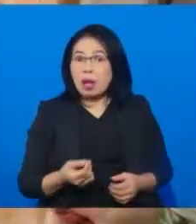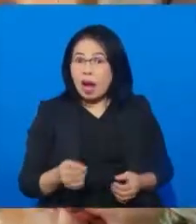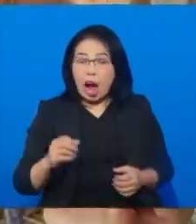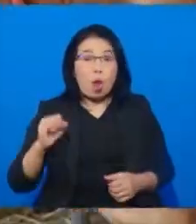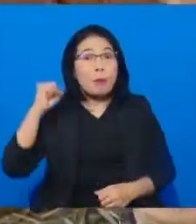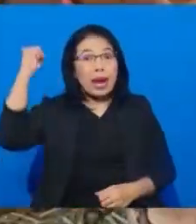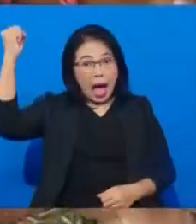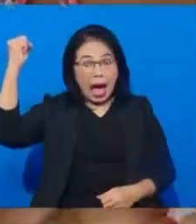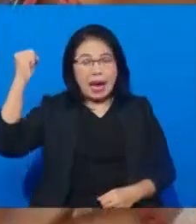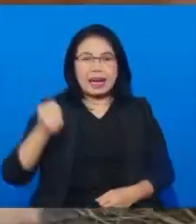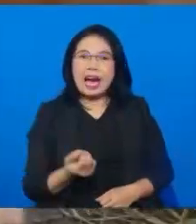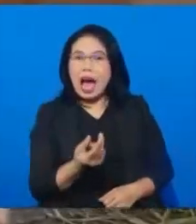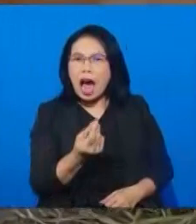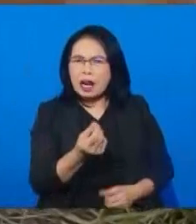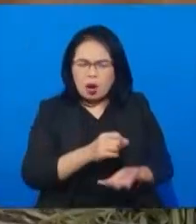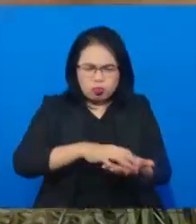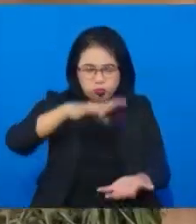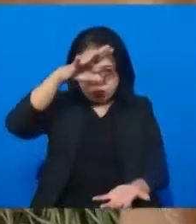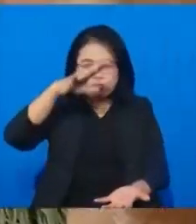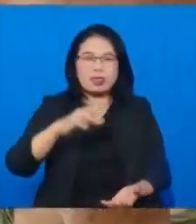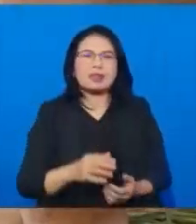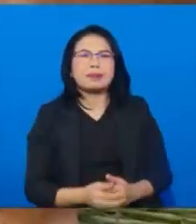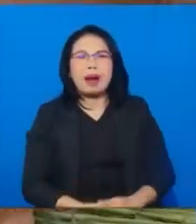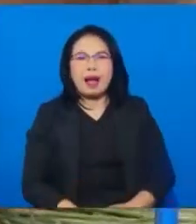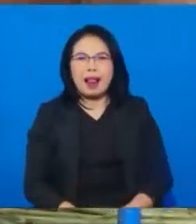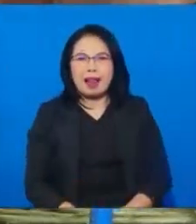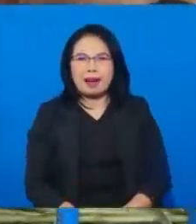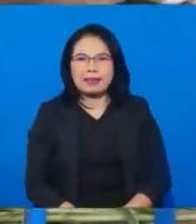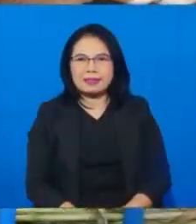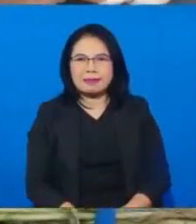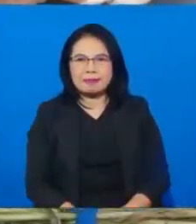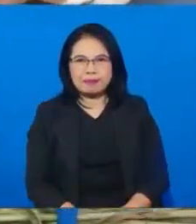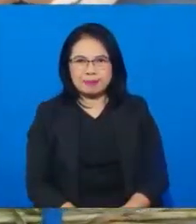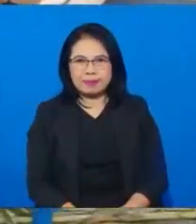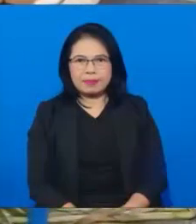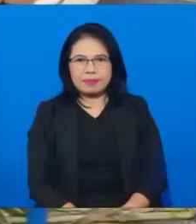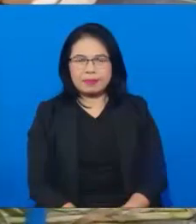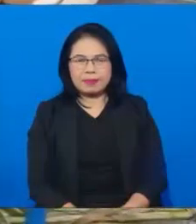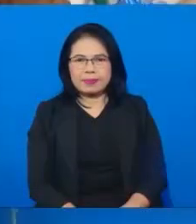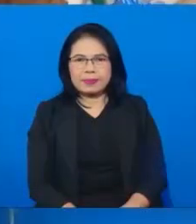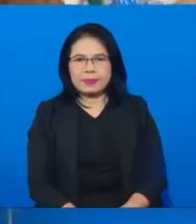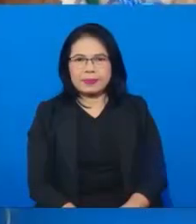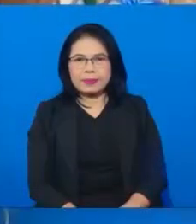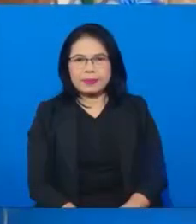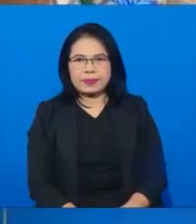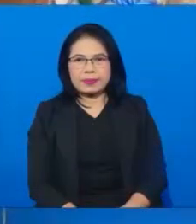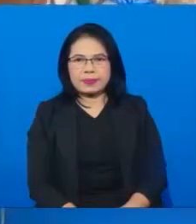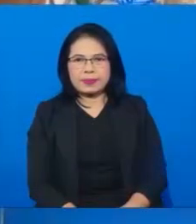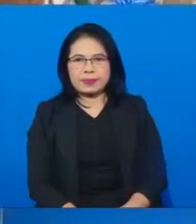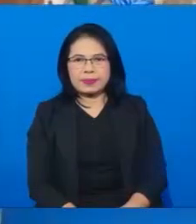hingga 3 kali lipat.